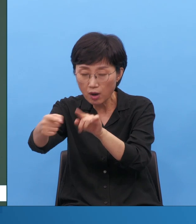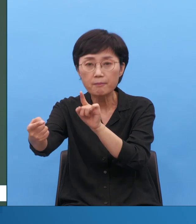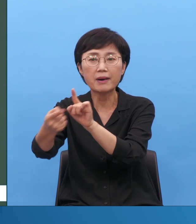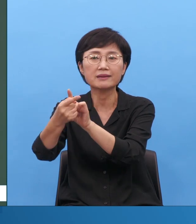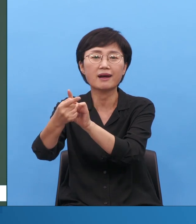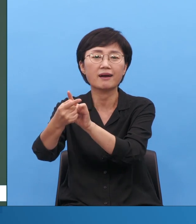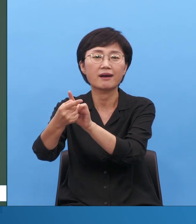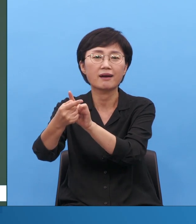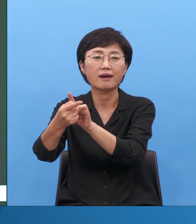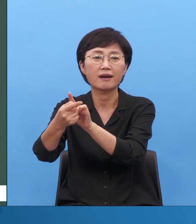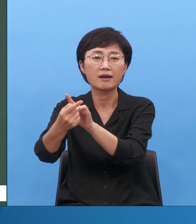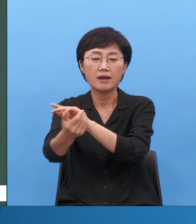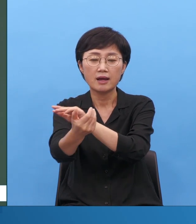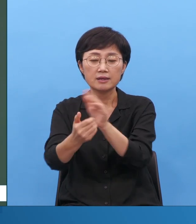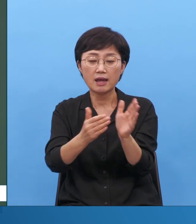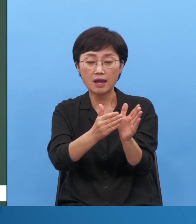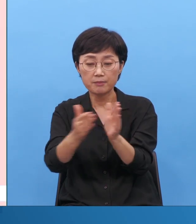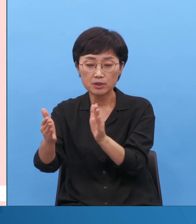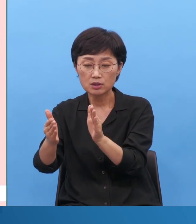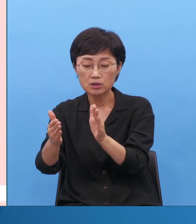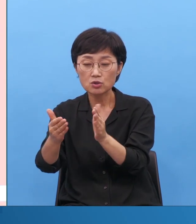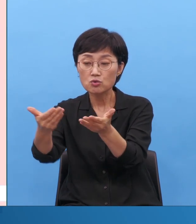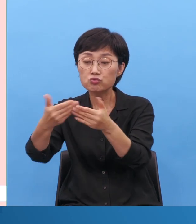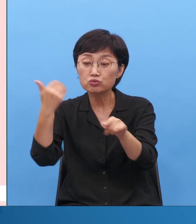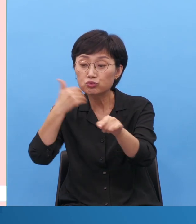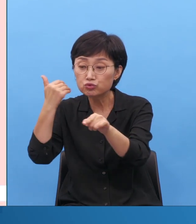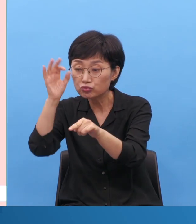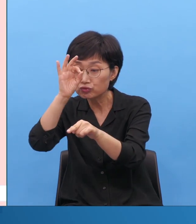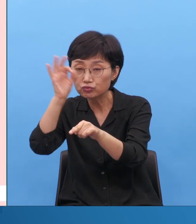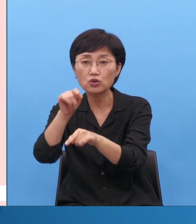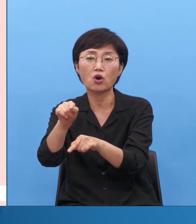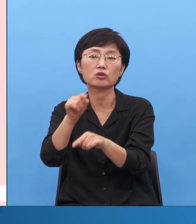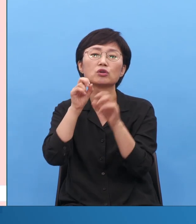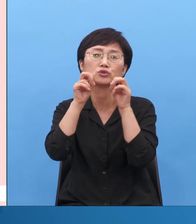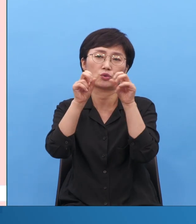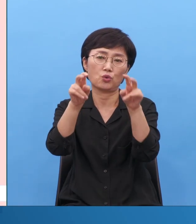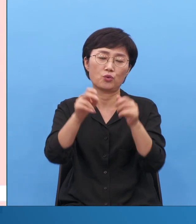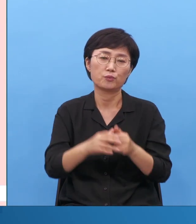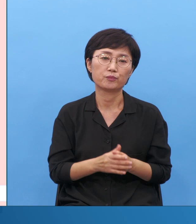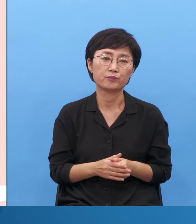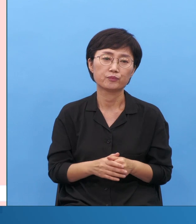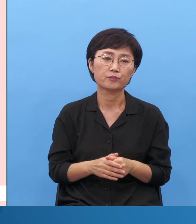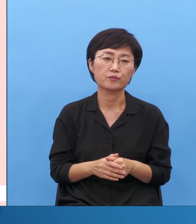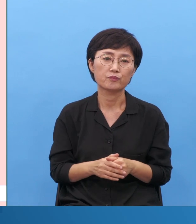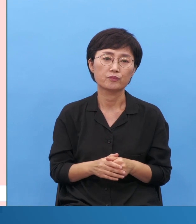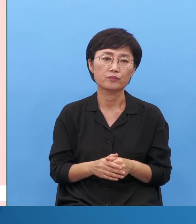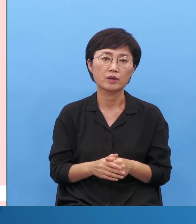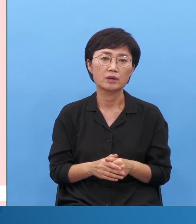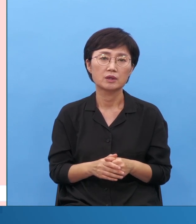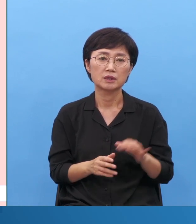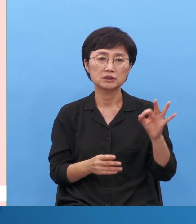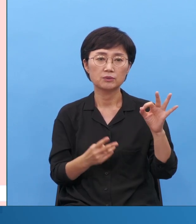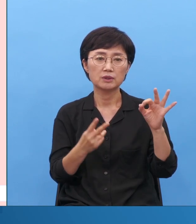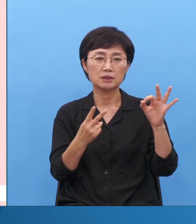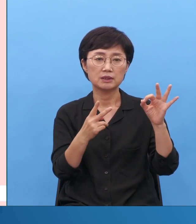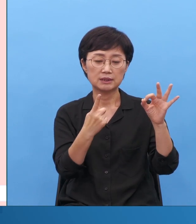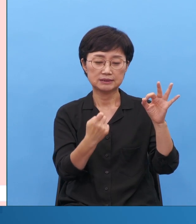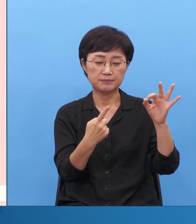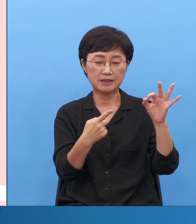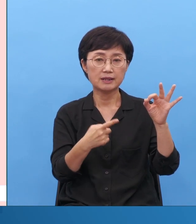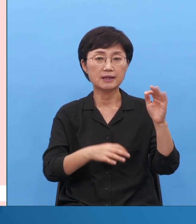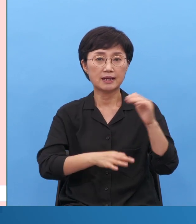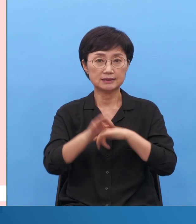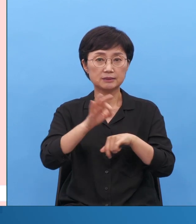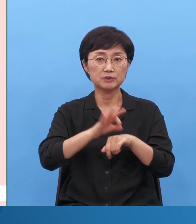한마디로 예비된 자를 찾는다. 10월 237 새가족 현장 사역자 훈련은 10월 11일 오전